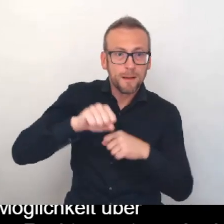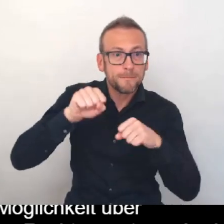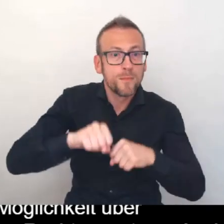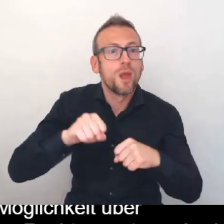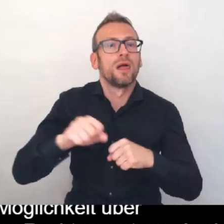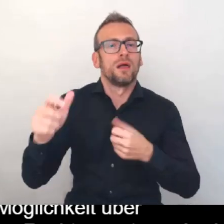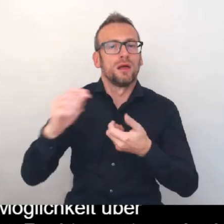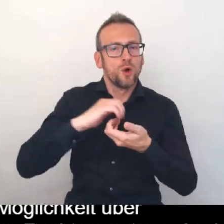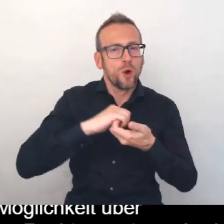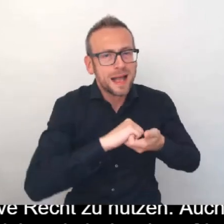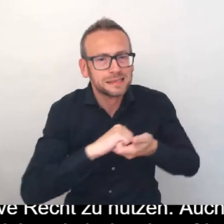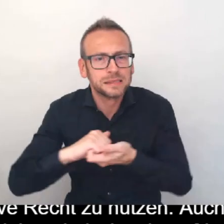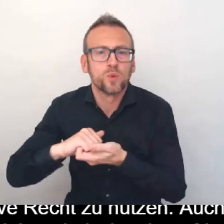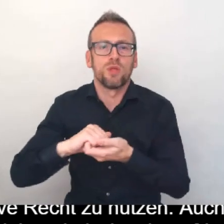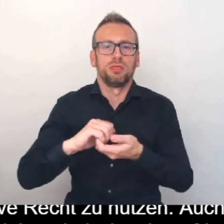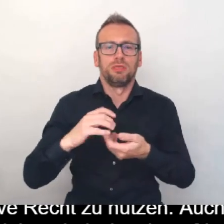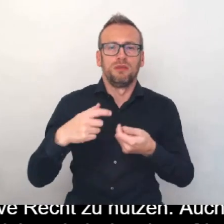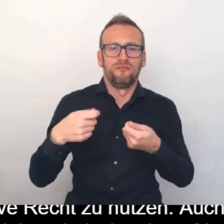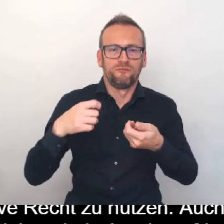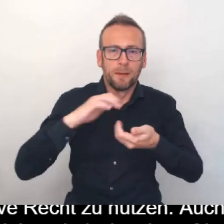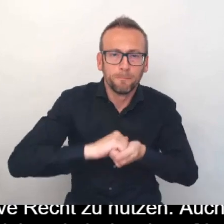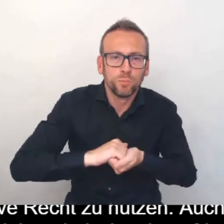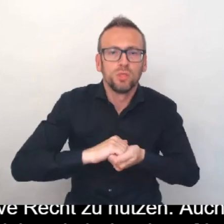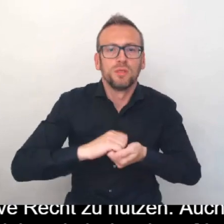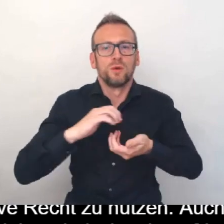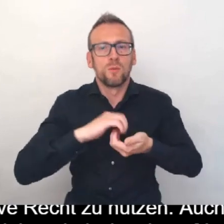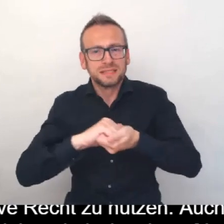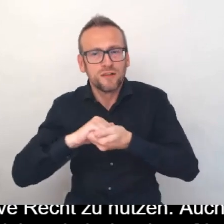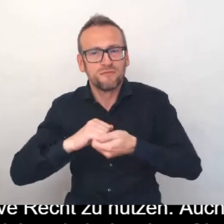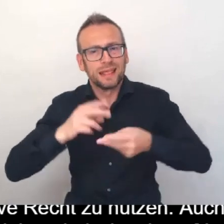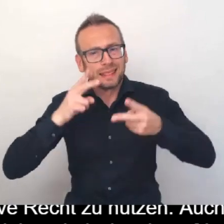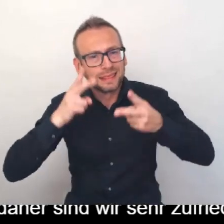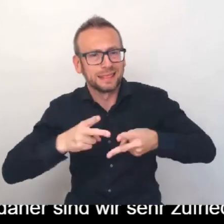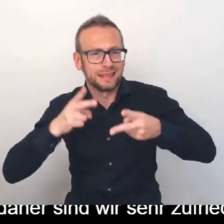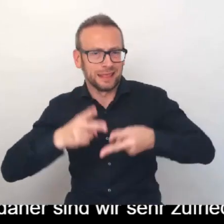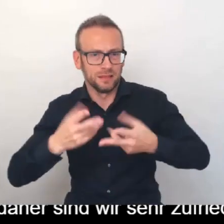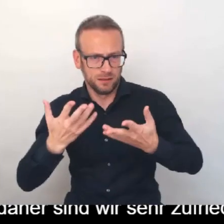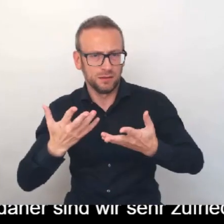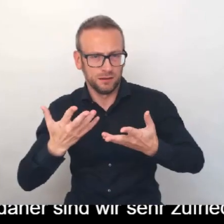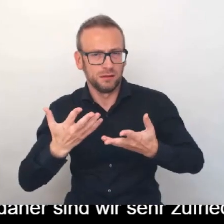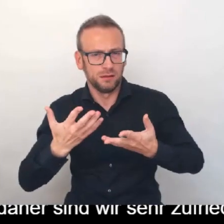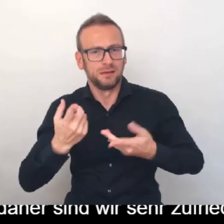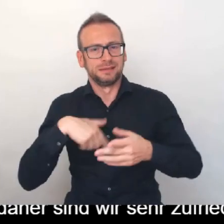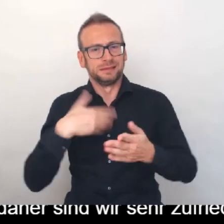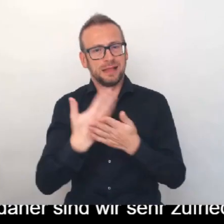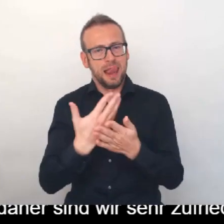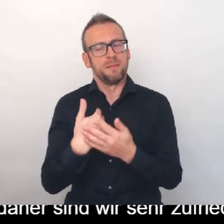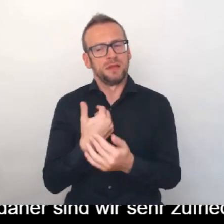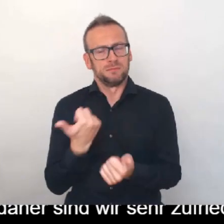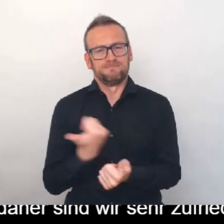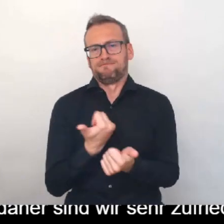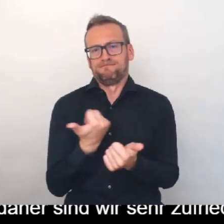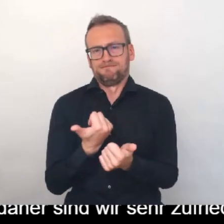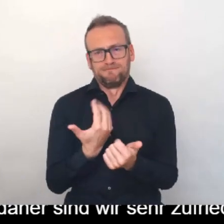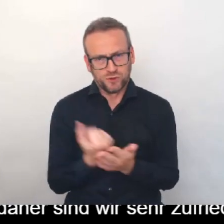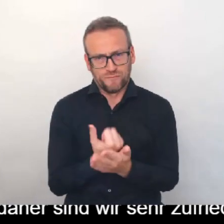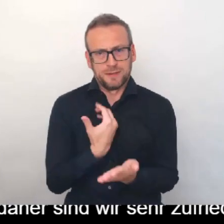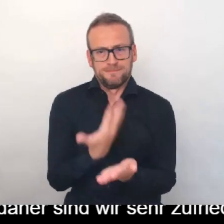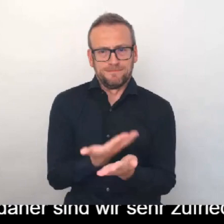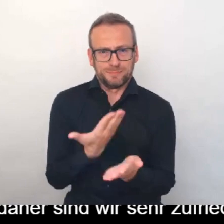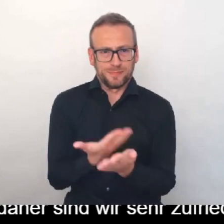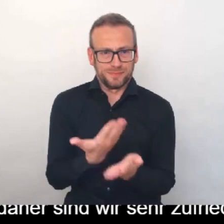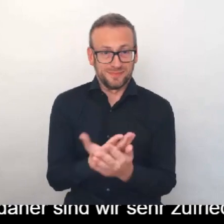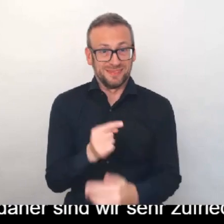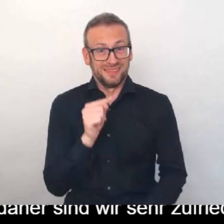aus, dass das mit dem doppelten Abiturjahrgang ein einmaliger Peak sein wäre. Dieser Peak, diese Spitze hat sich nach 2011, 2012 zum Plateau